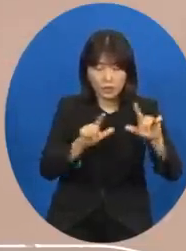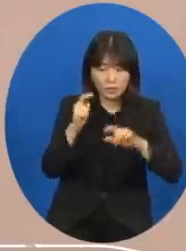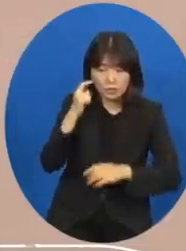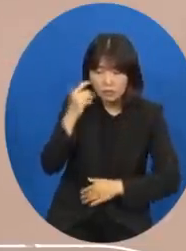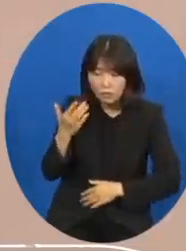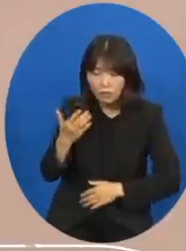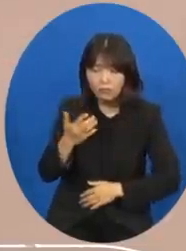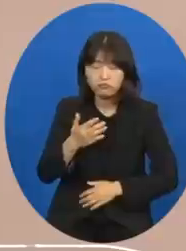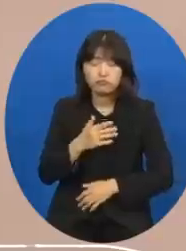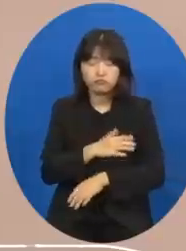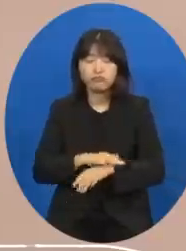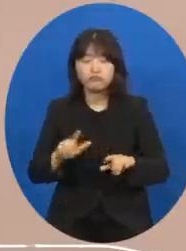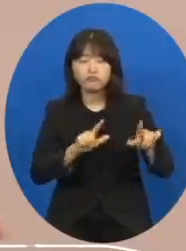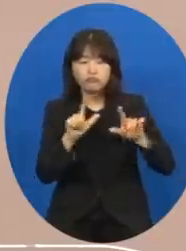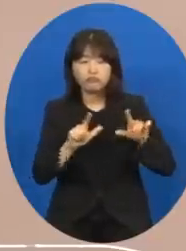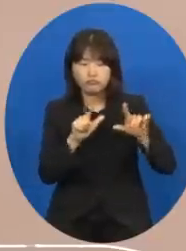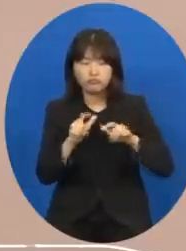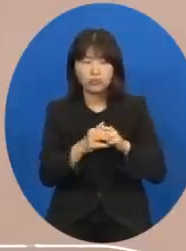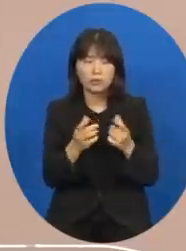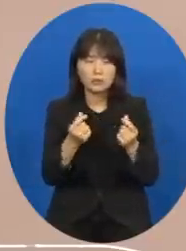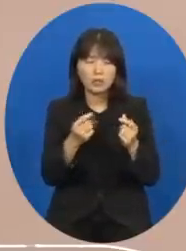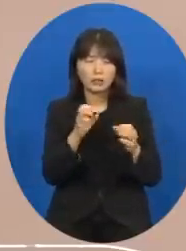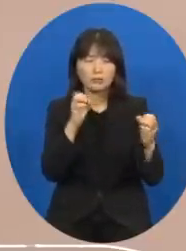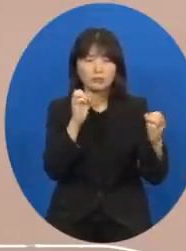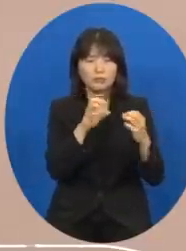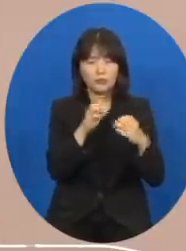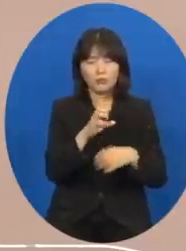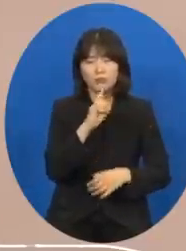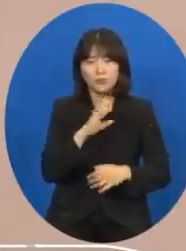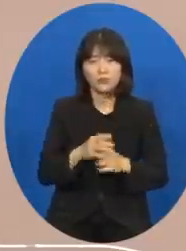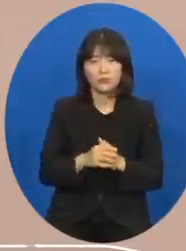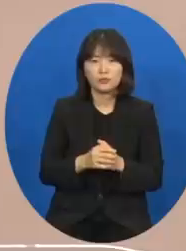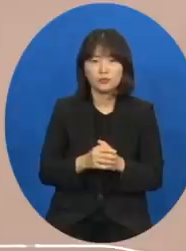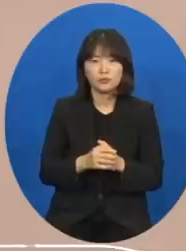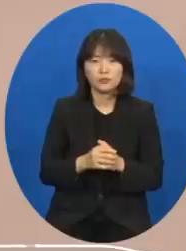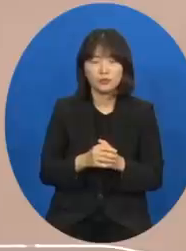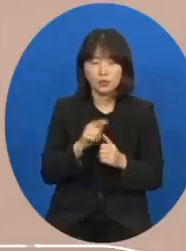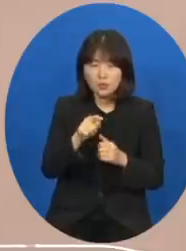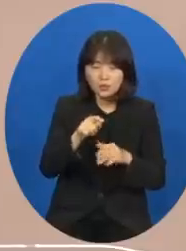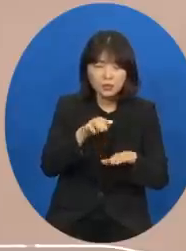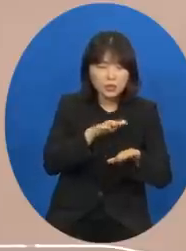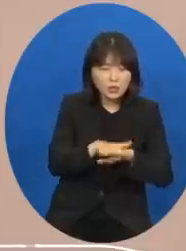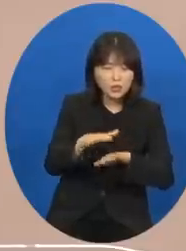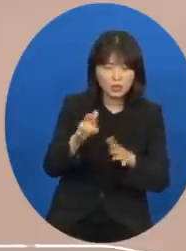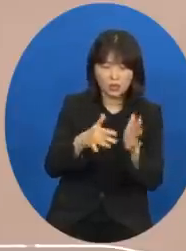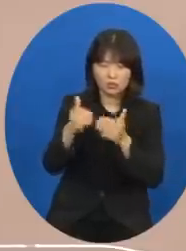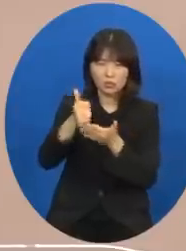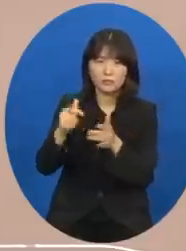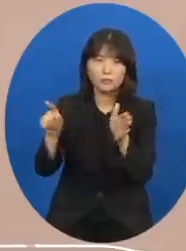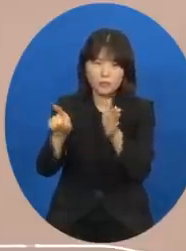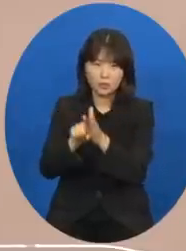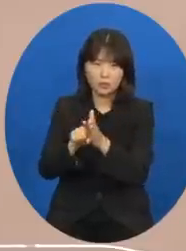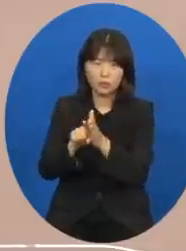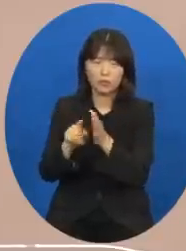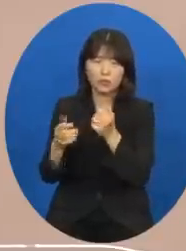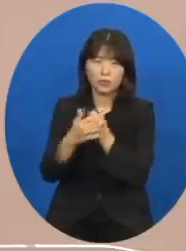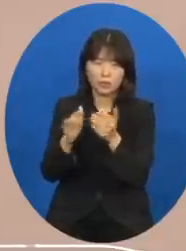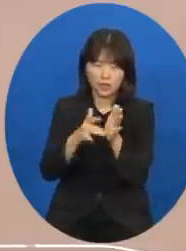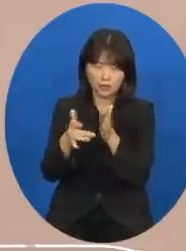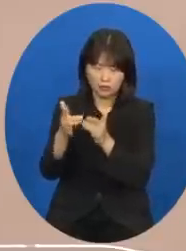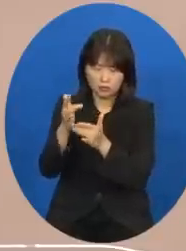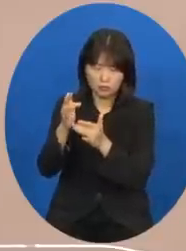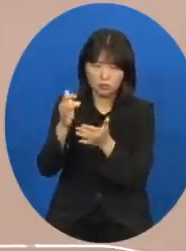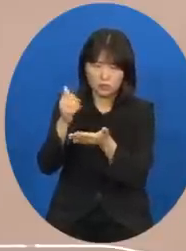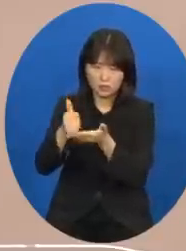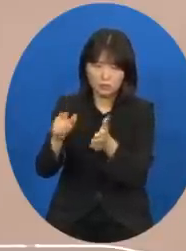비슷하게 그저 한 주일 한 주일을 지나는 거예요. 이렇게 예수를 믿으니까 예수님을 믿어도